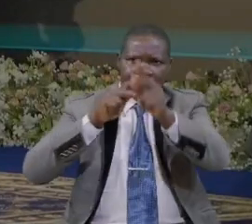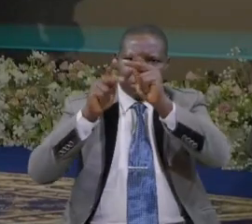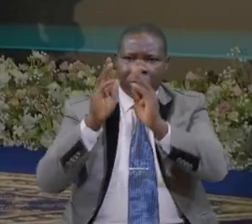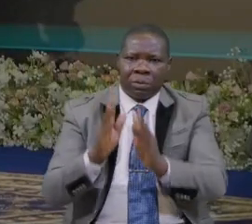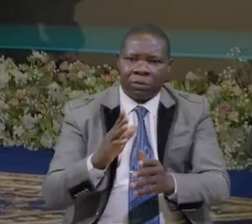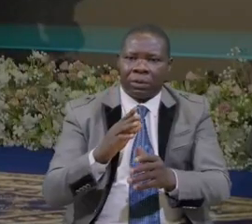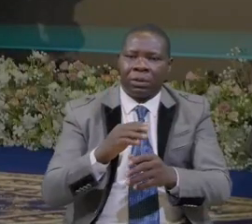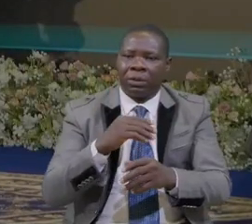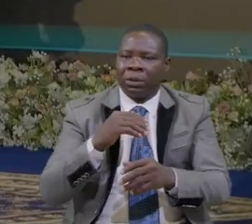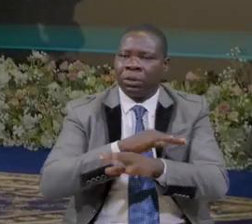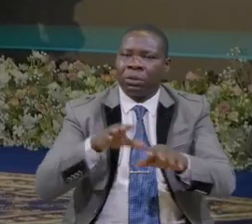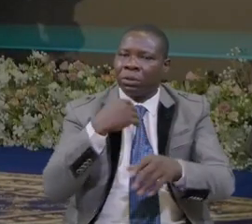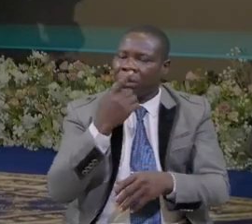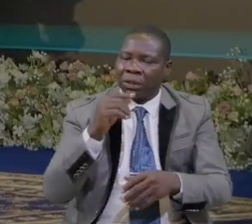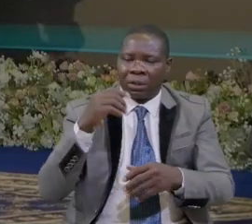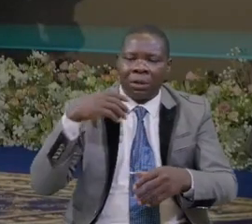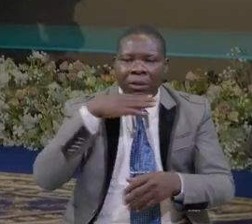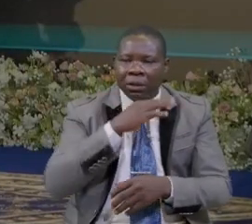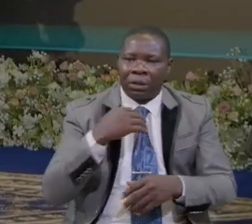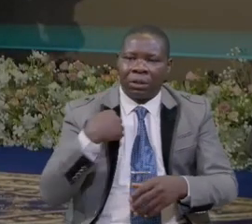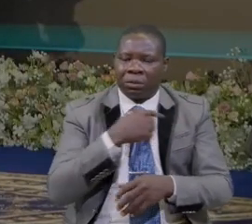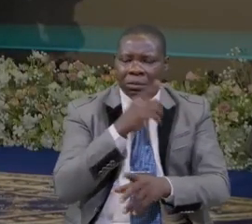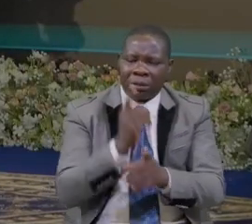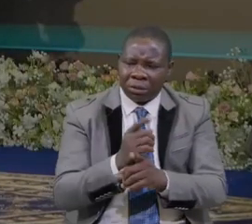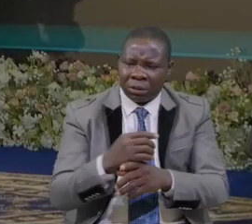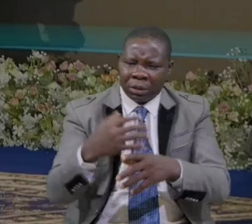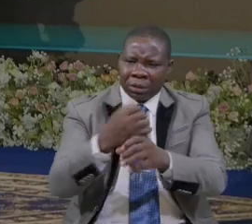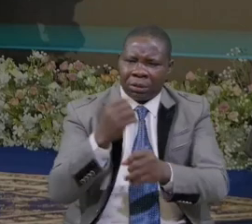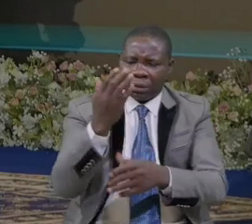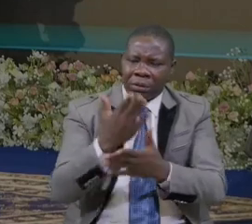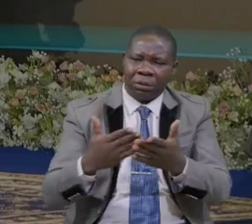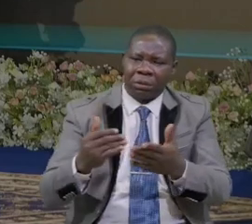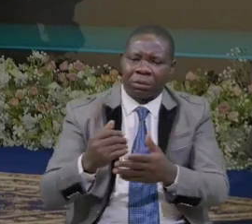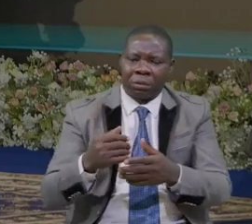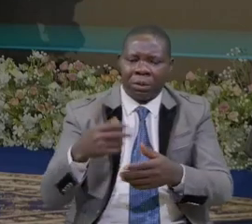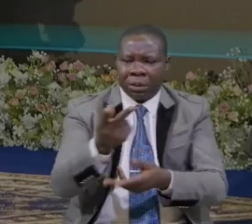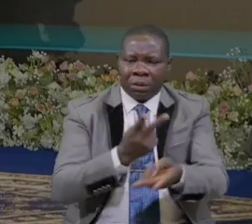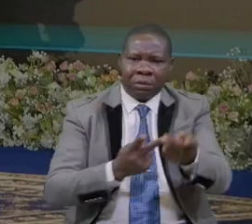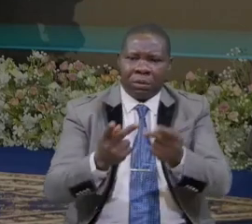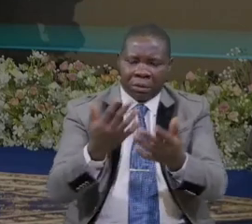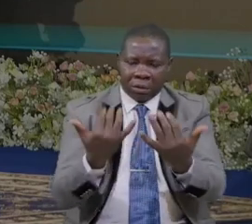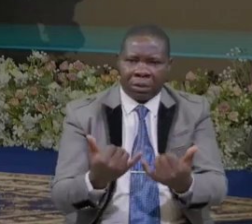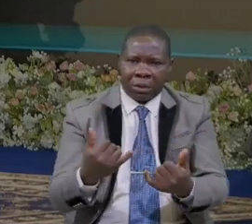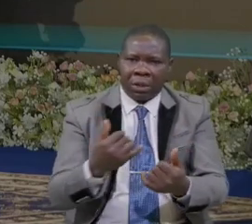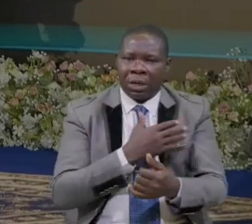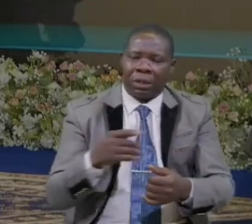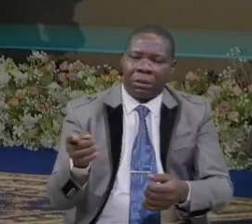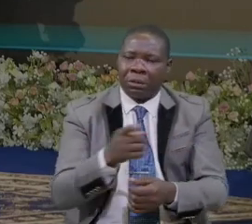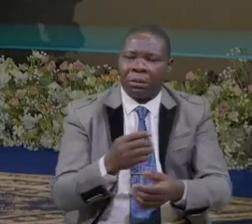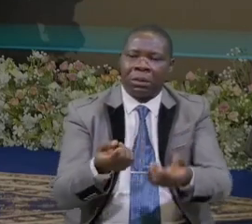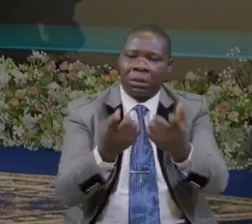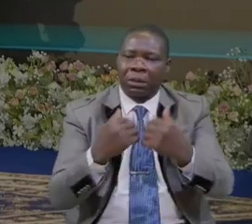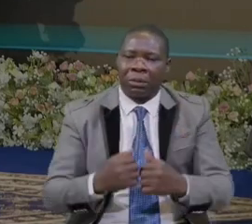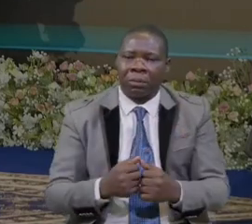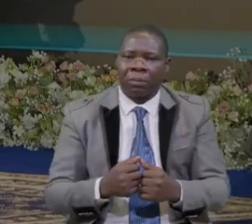m'envoie. Il vient de recevoir des invités, combien tu veux. Et on l'a chargé de biens.